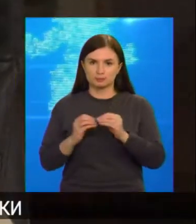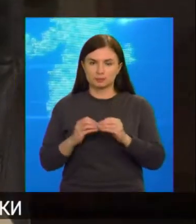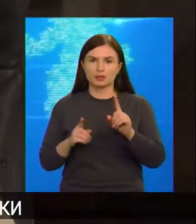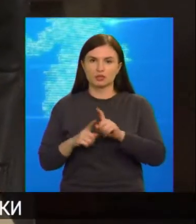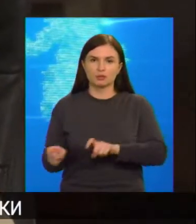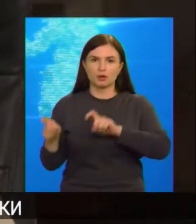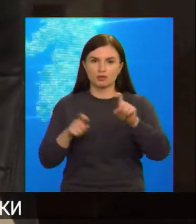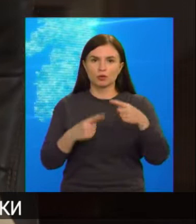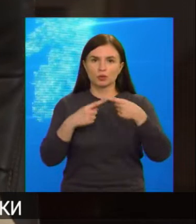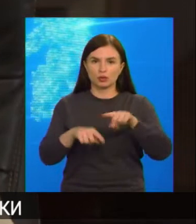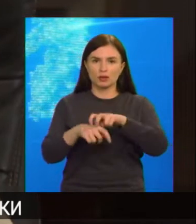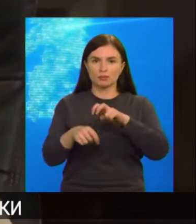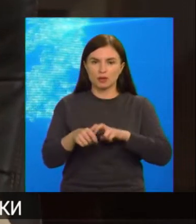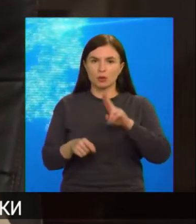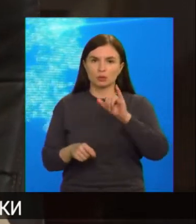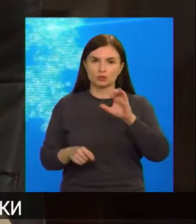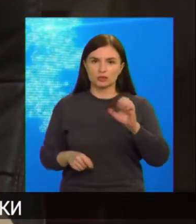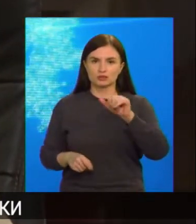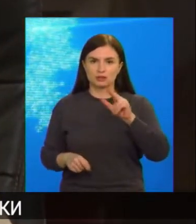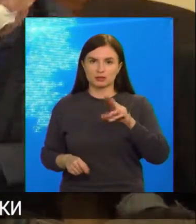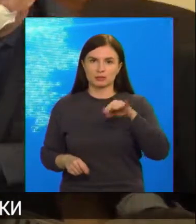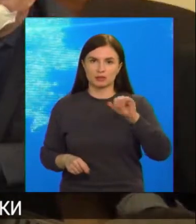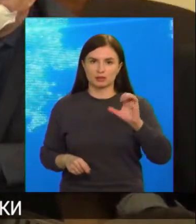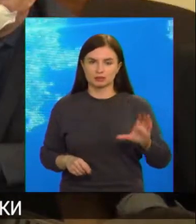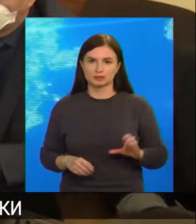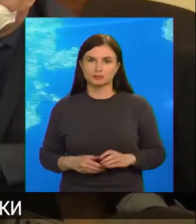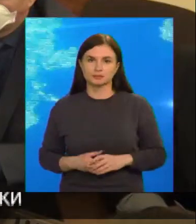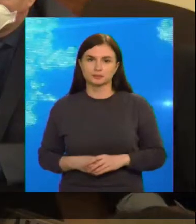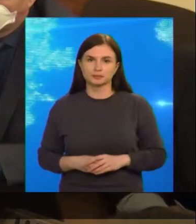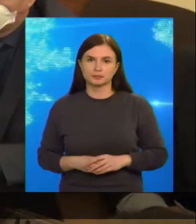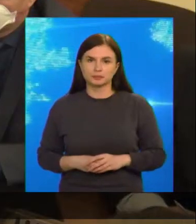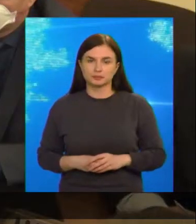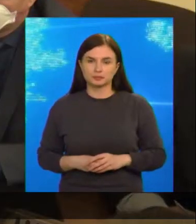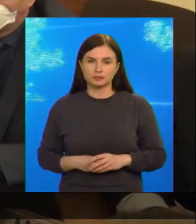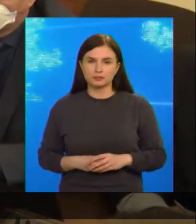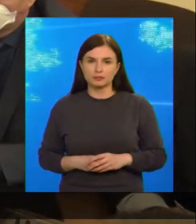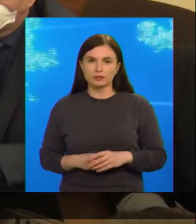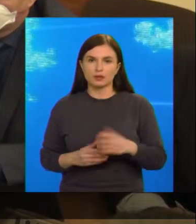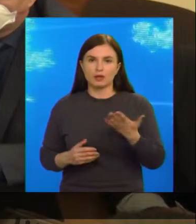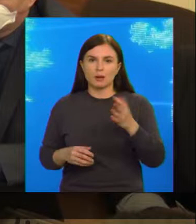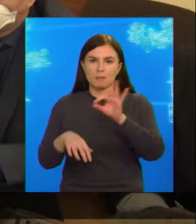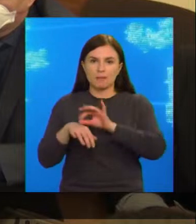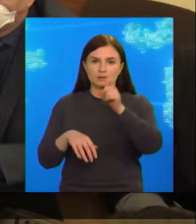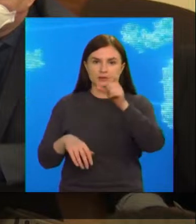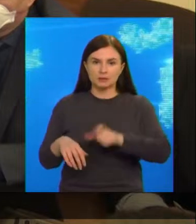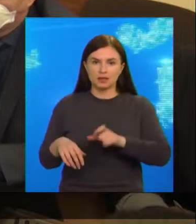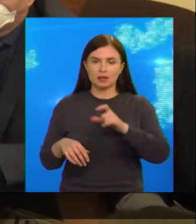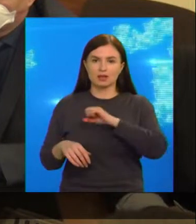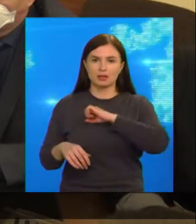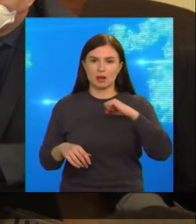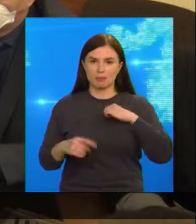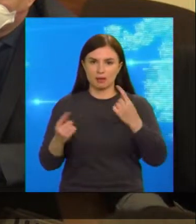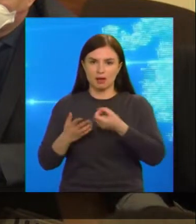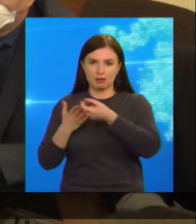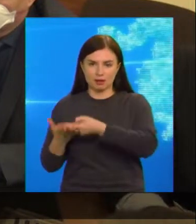в медучреждения КУСы, САДКИ и МИАСа. Маршрутизированы пациенты из отделений терапии,